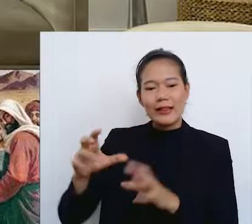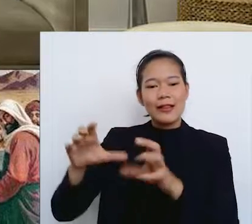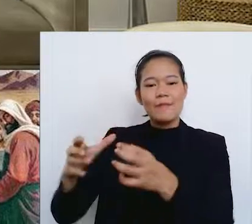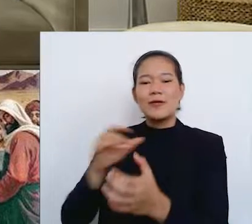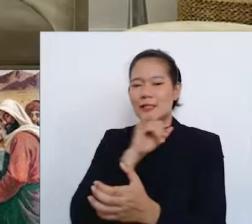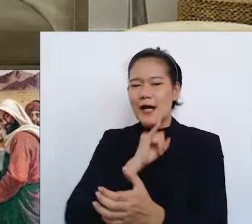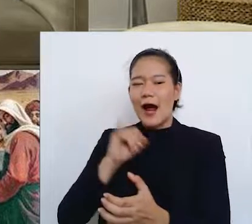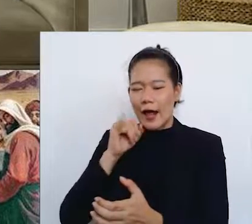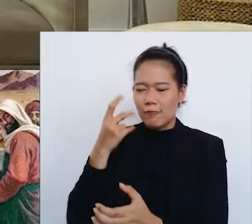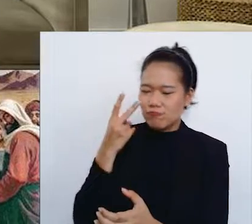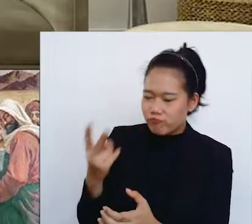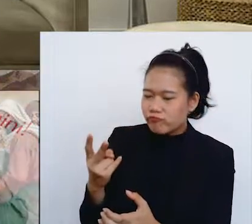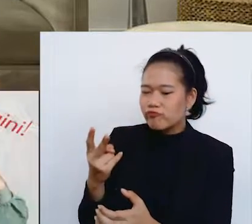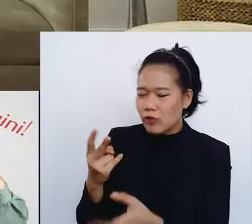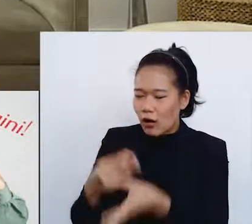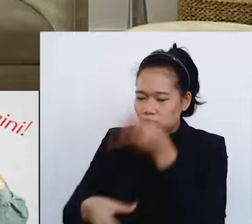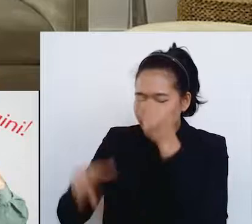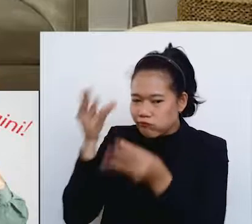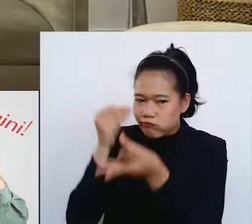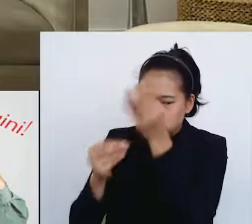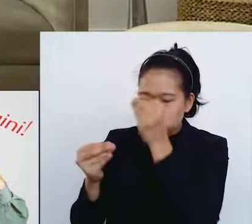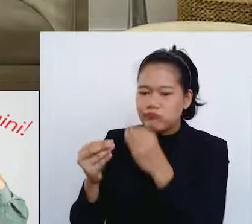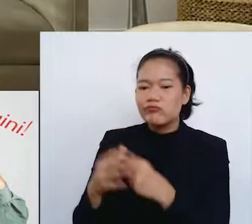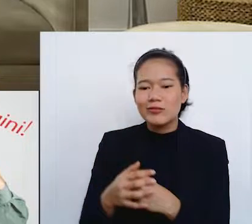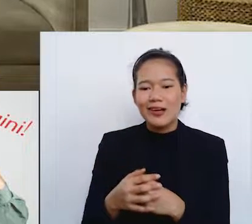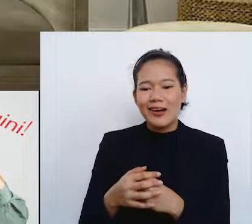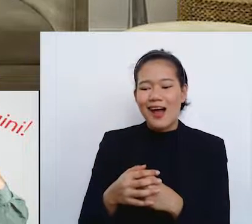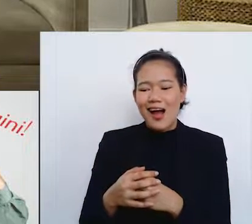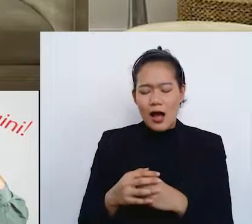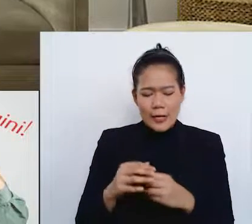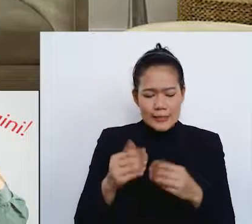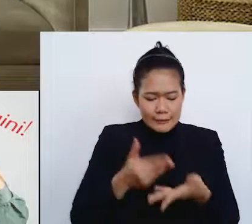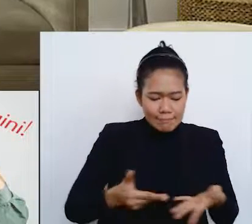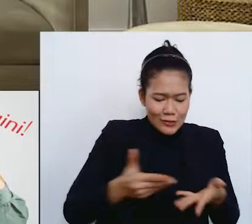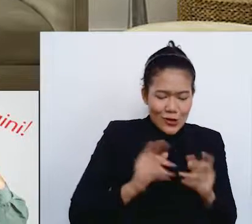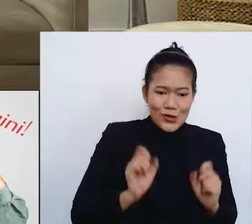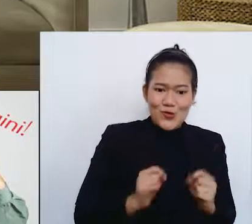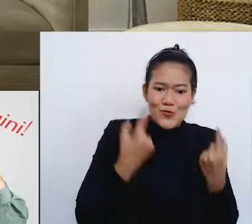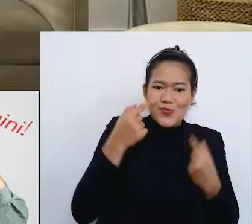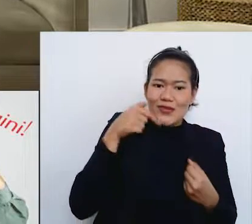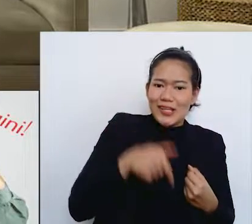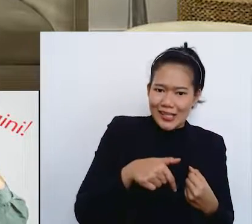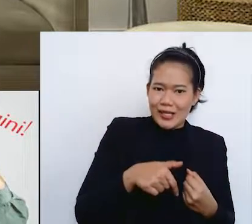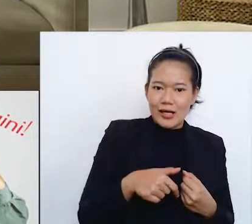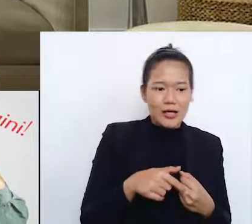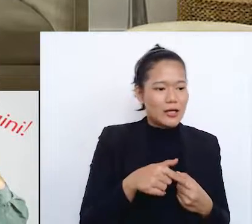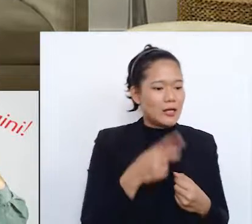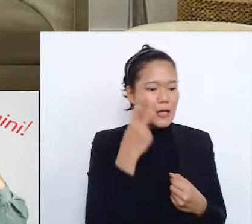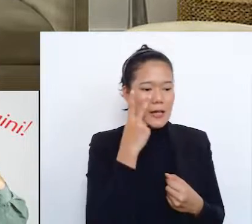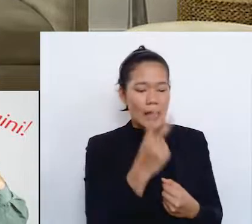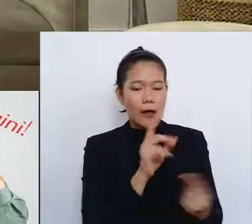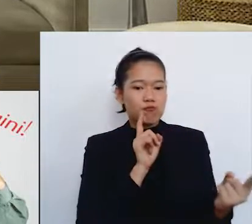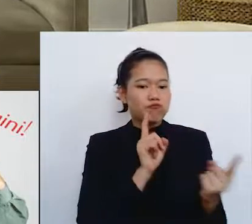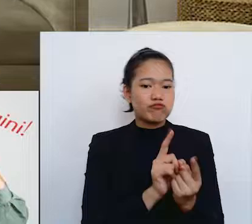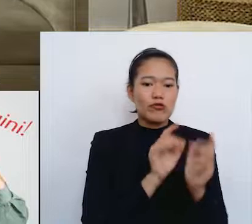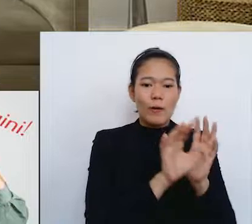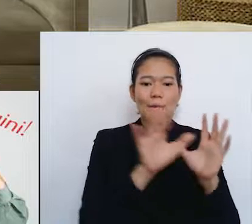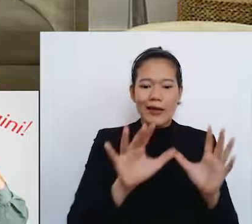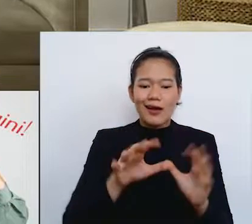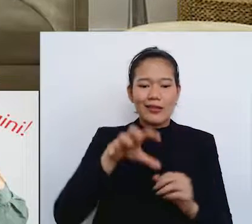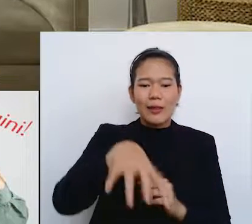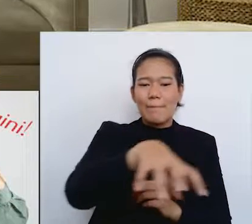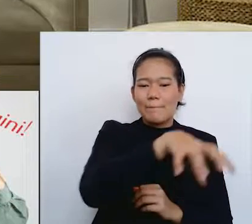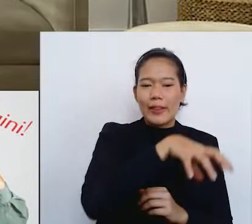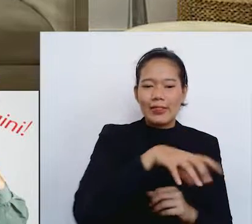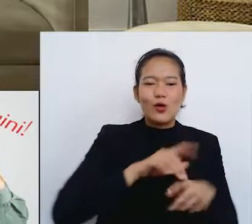kehidupan bangsa Israel. Dalam kehidupan ini, kita itu akan menjumpai banyak